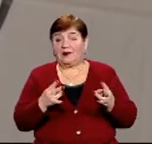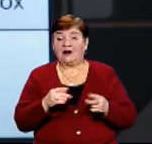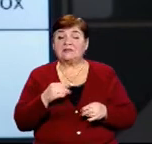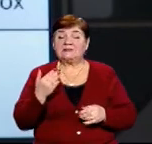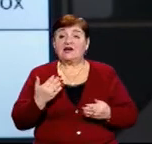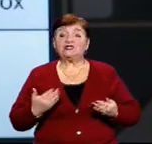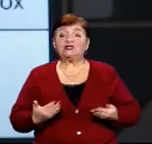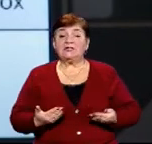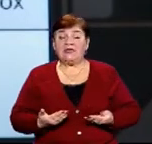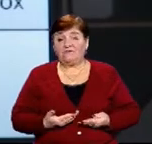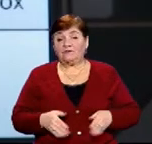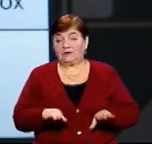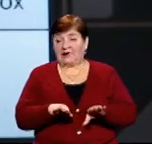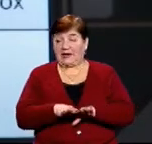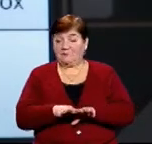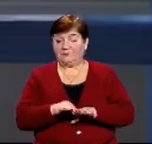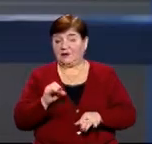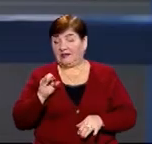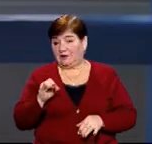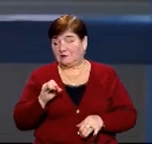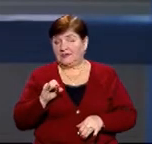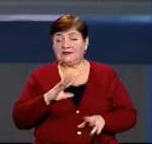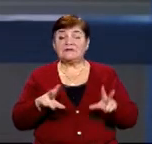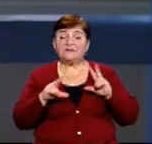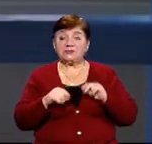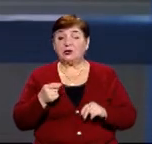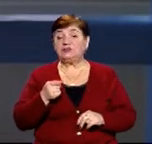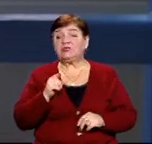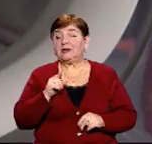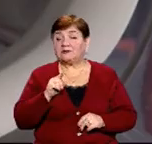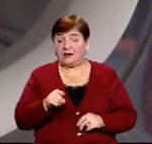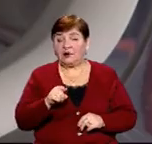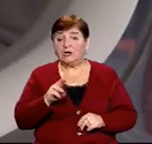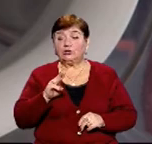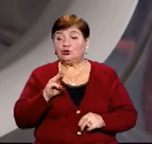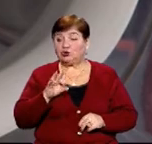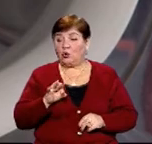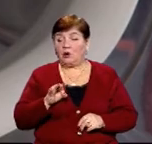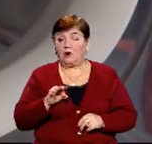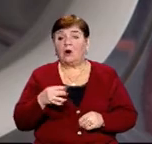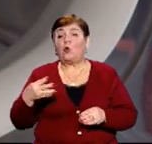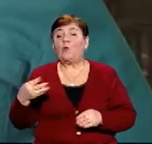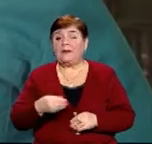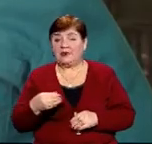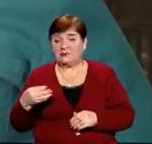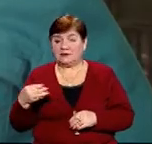великі амортизаційні втрати. І незважаючи на те, що щороку докупається